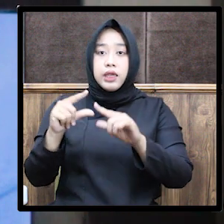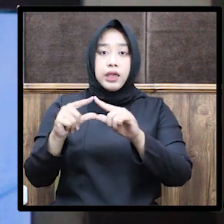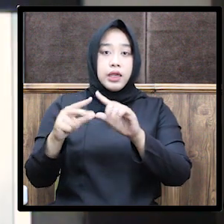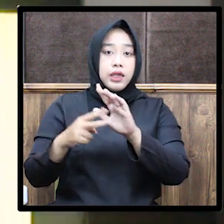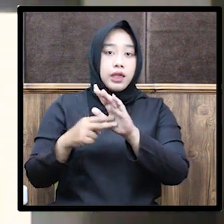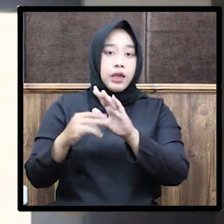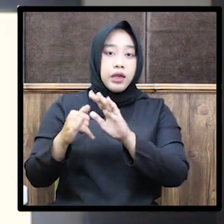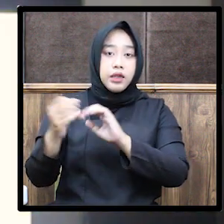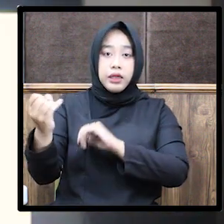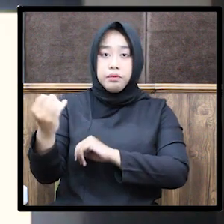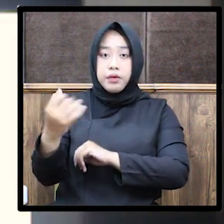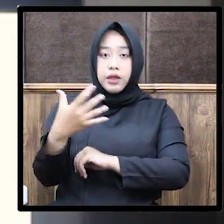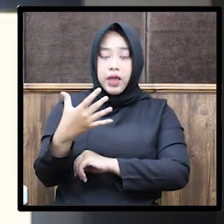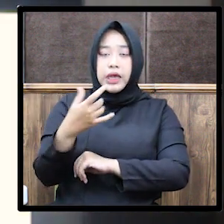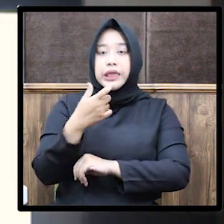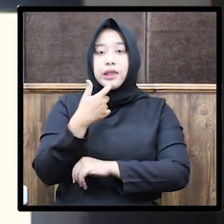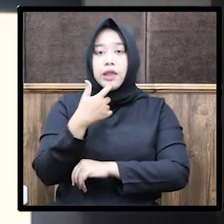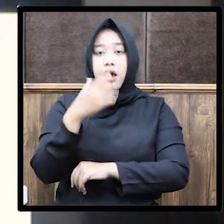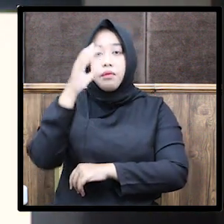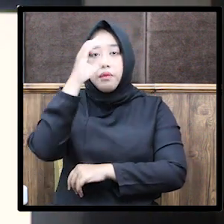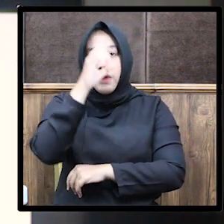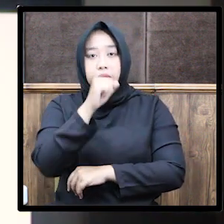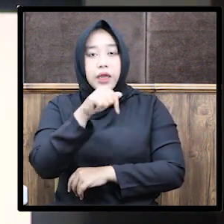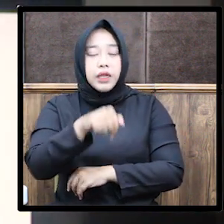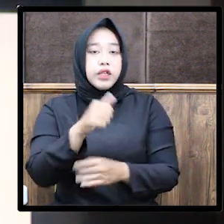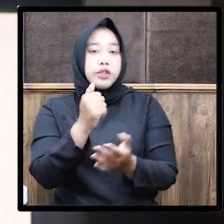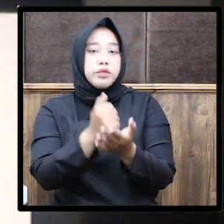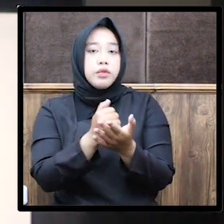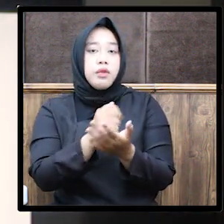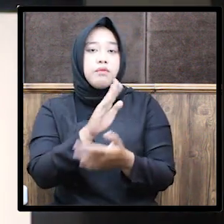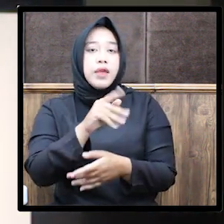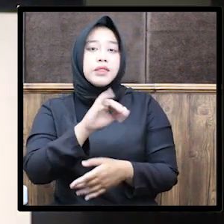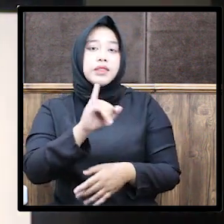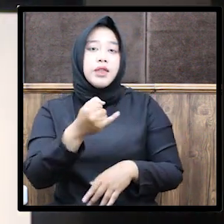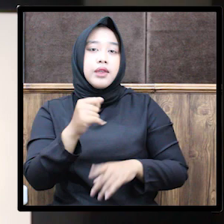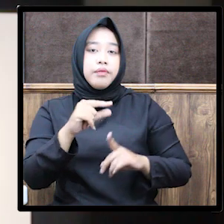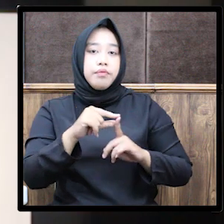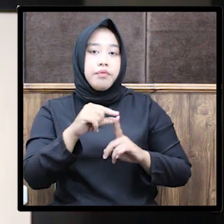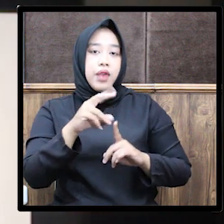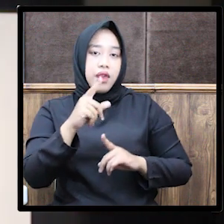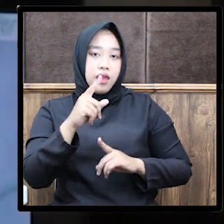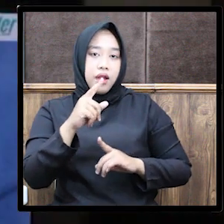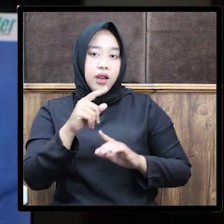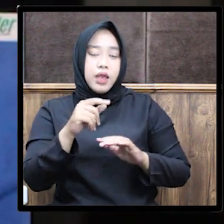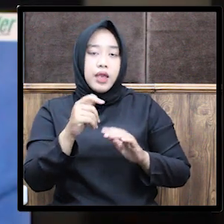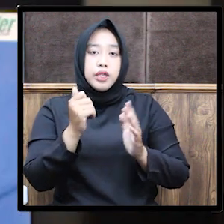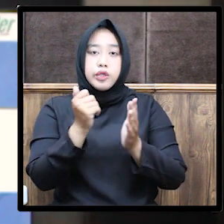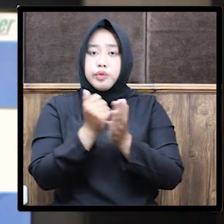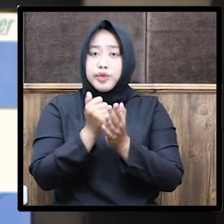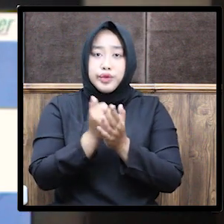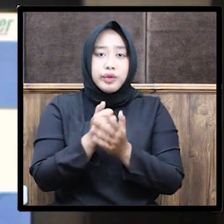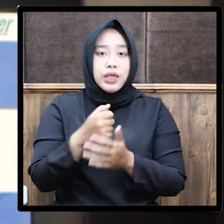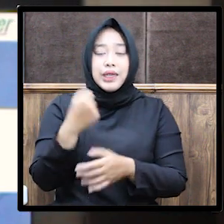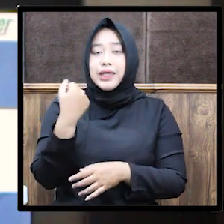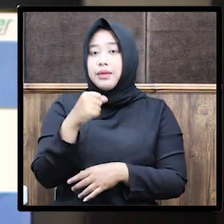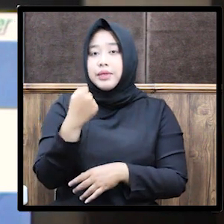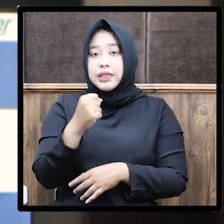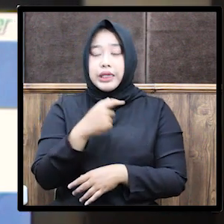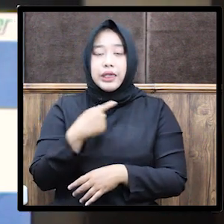ya pemahaman ini masih jadi PR. Sehingga kita tidak bisa sepenuhnya